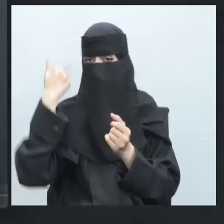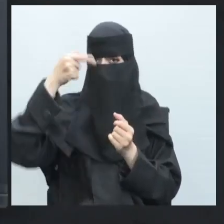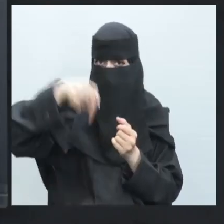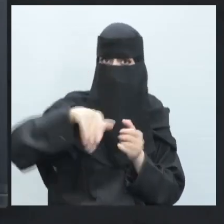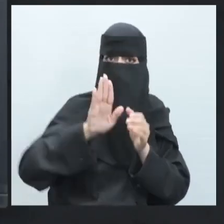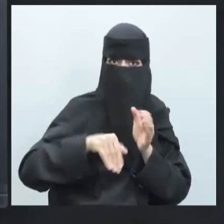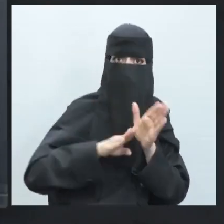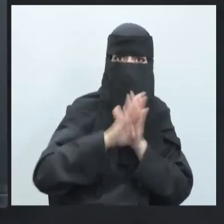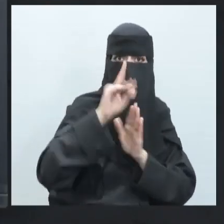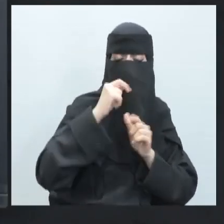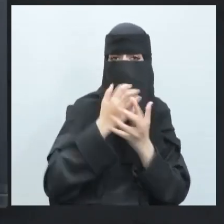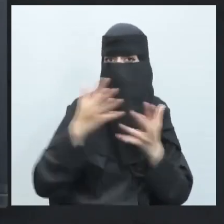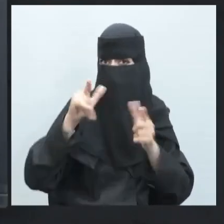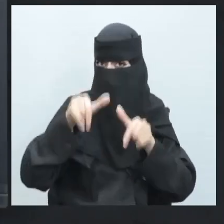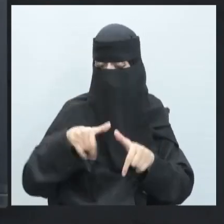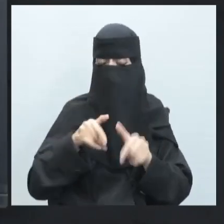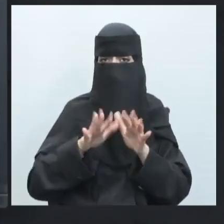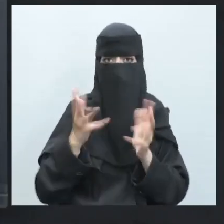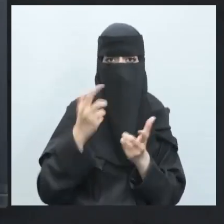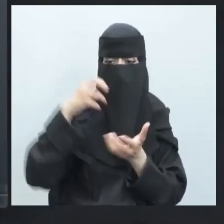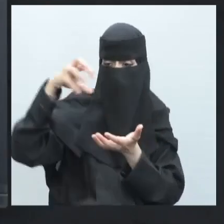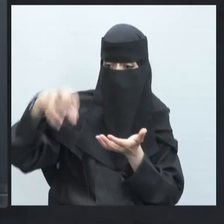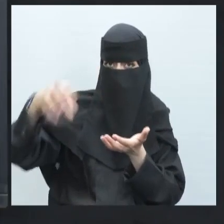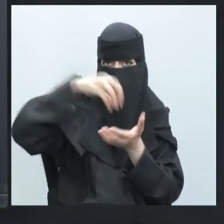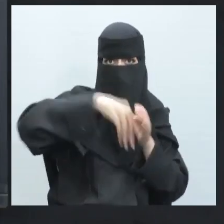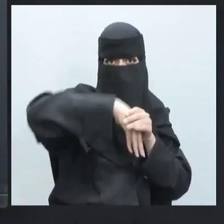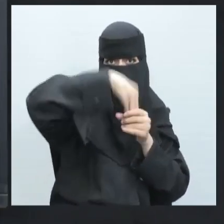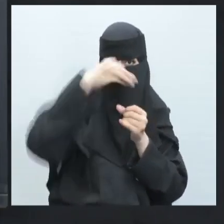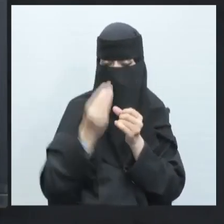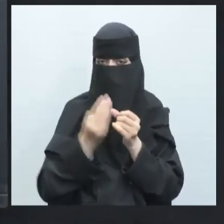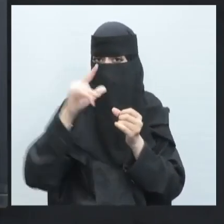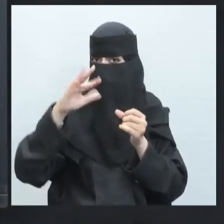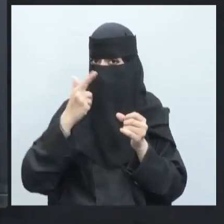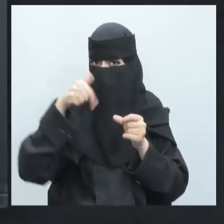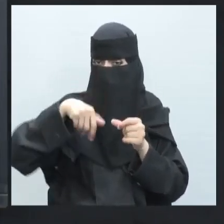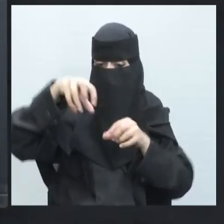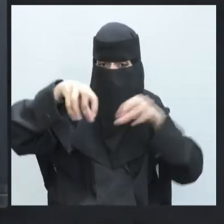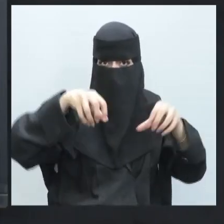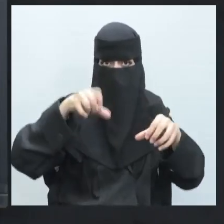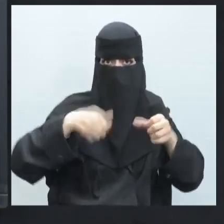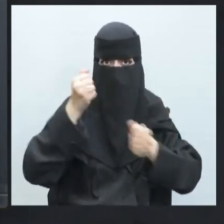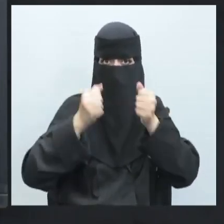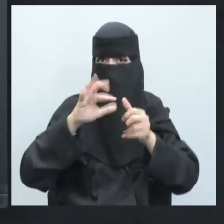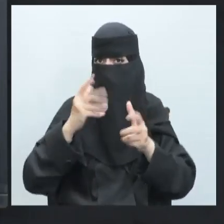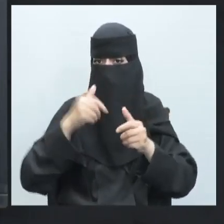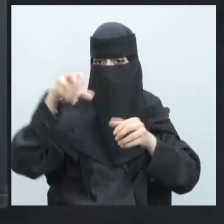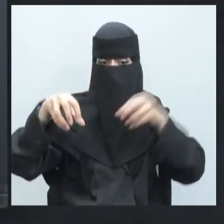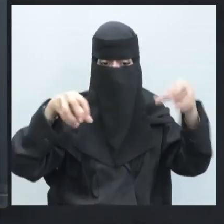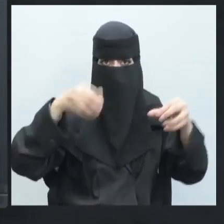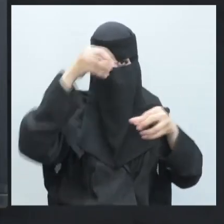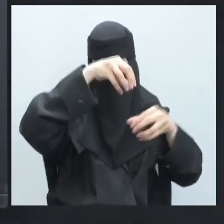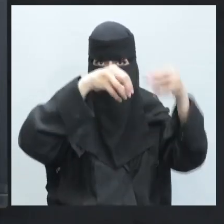التطور في خطوط الانتاج وطريقه وضع المنتجات او وضع مثلا اجزاء السياره كيفيه عمليه التركيب